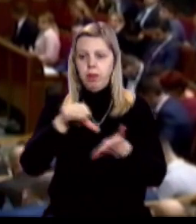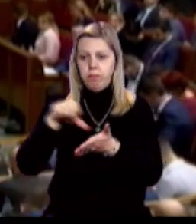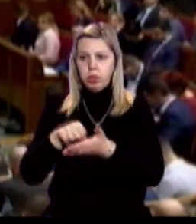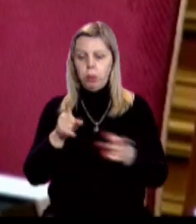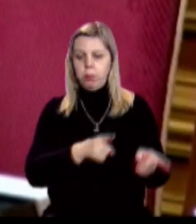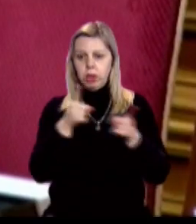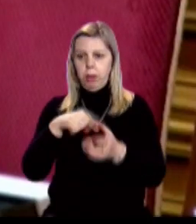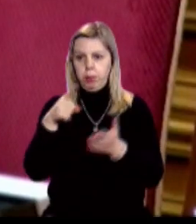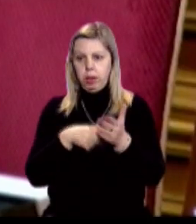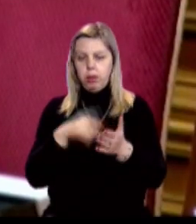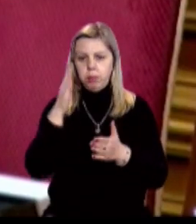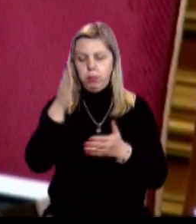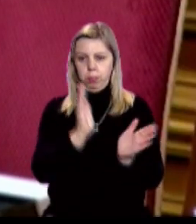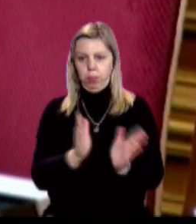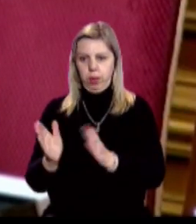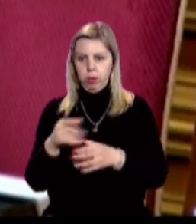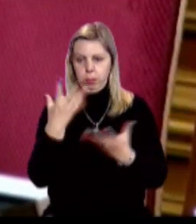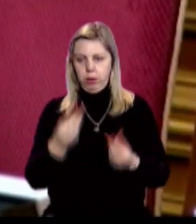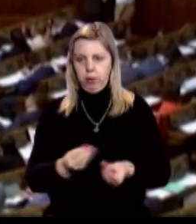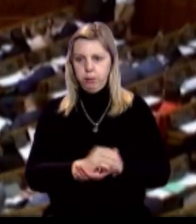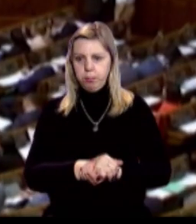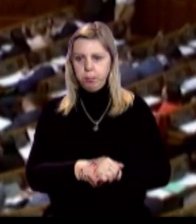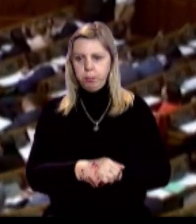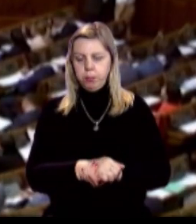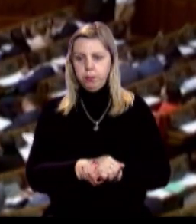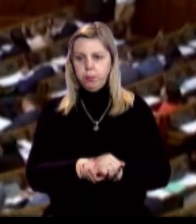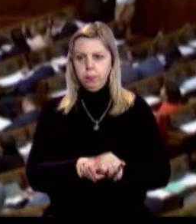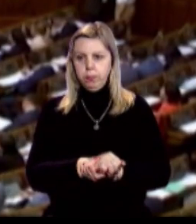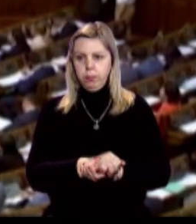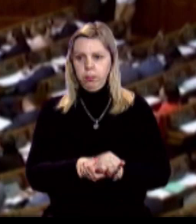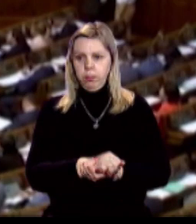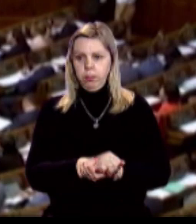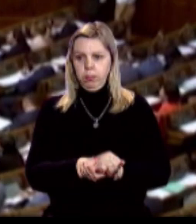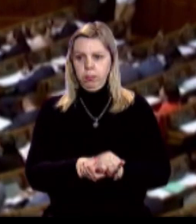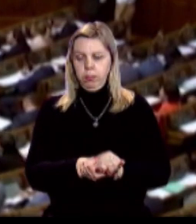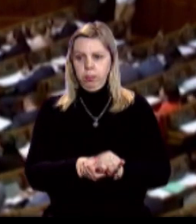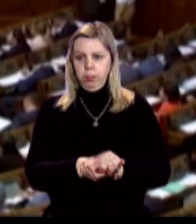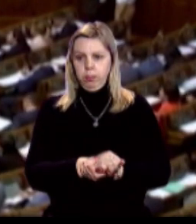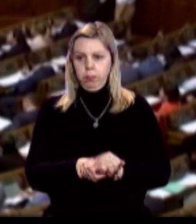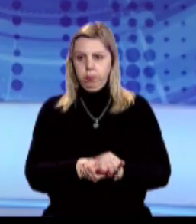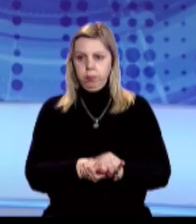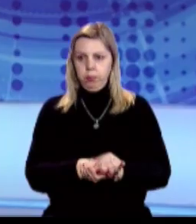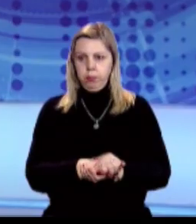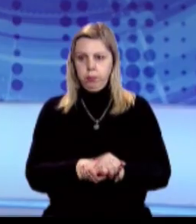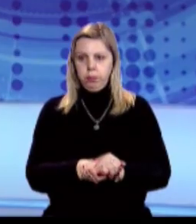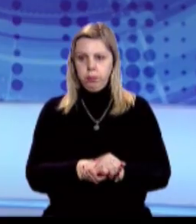перейшли до питань, передбачених порядком денним. Олена Блізнякова, Ольга Шеремет, Олександр Тимінський. Новини на Суспільному.